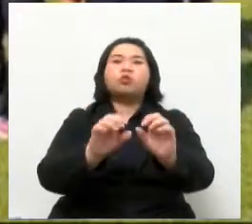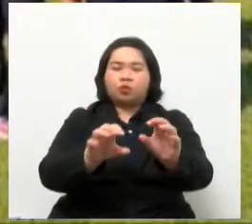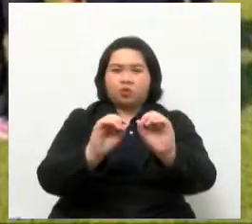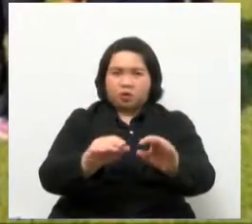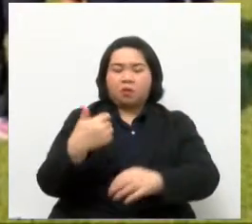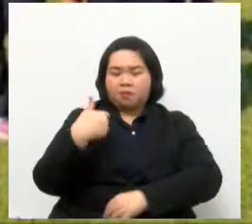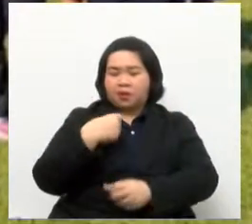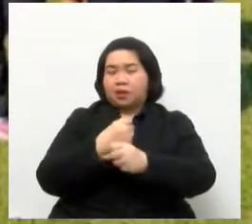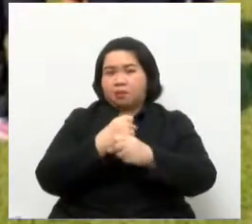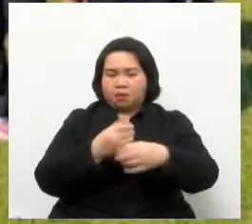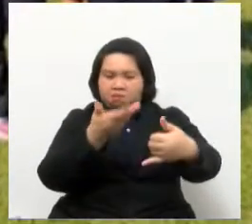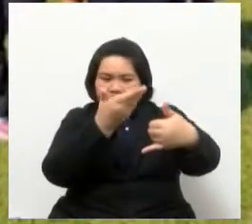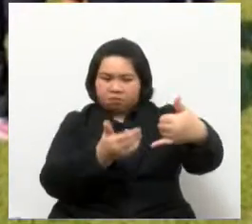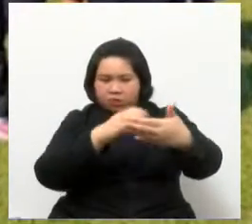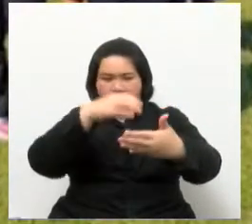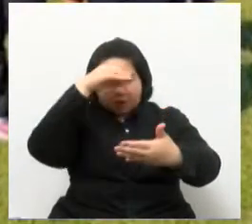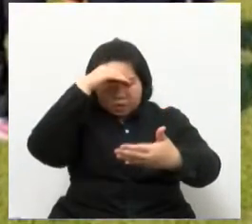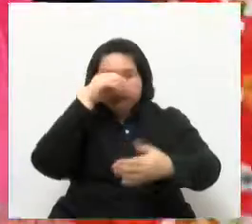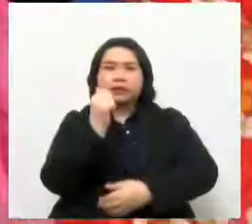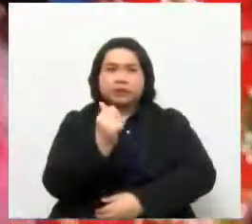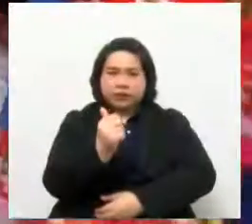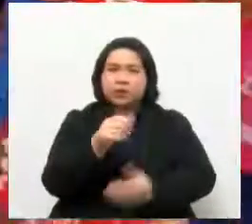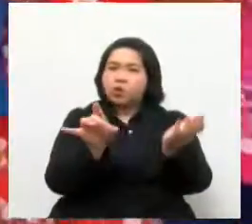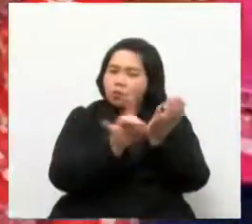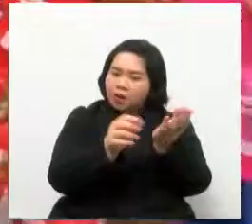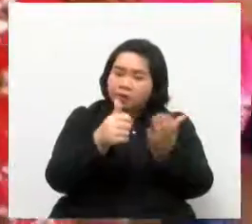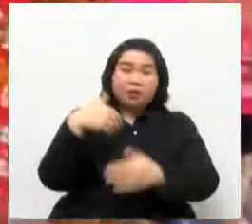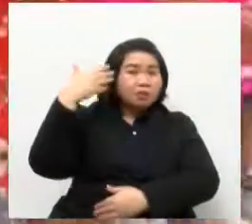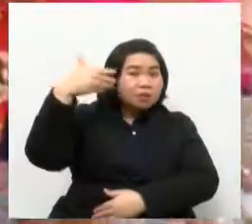พื่อพัฒนาผู้เรียนให้มีคุณภาพเ